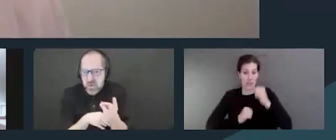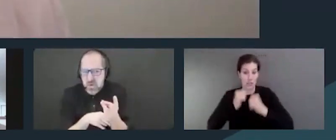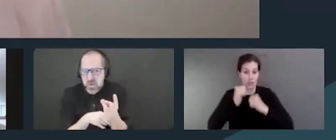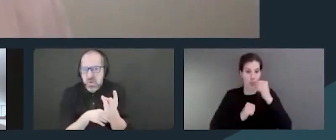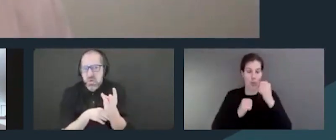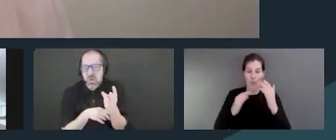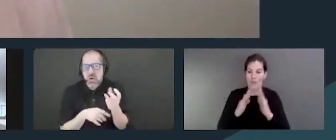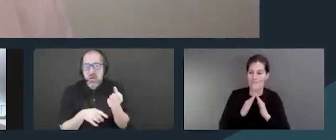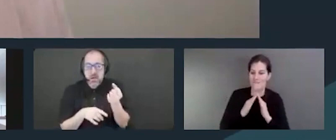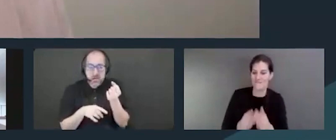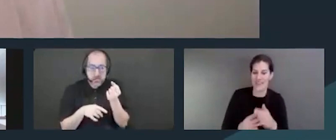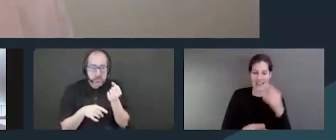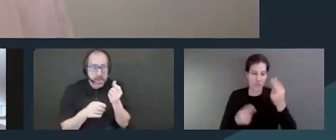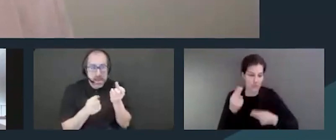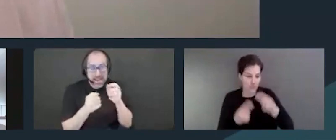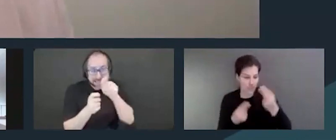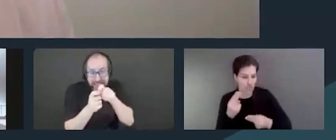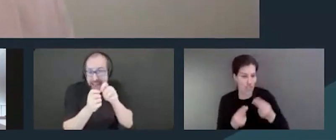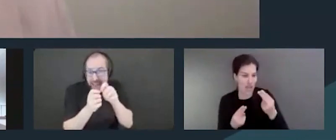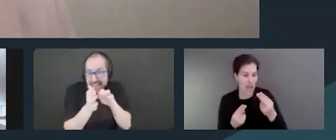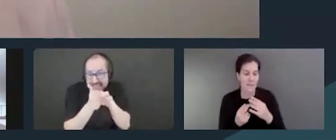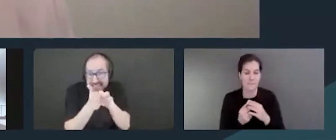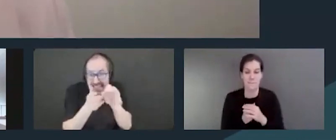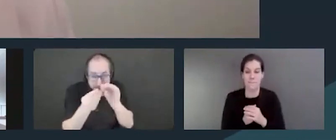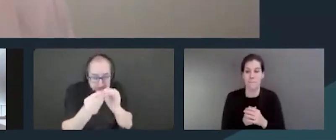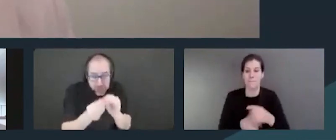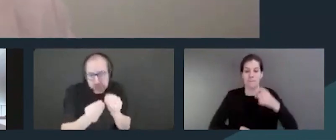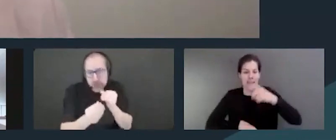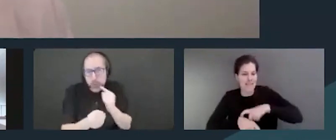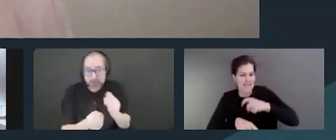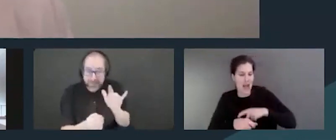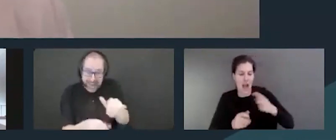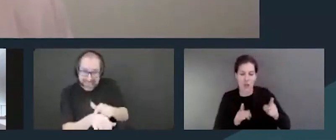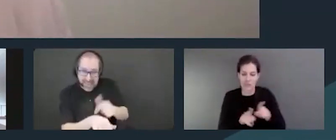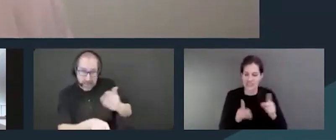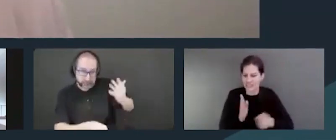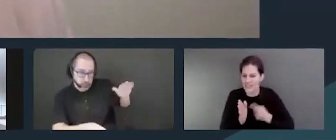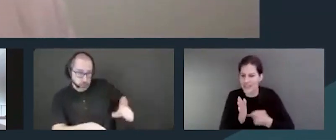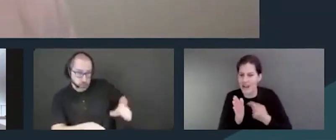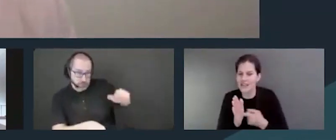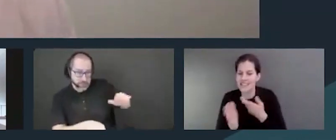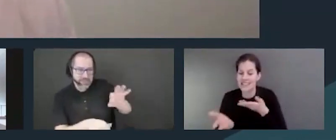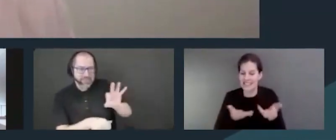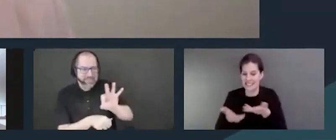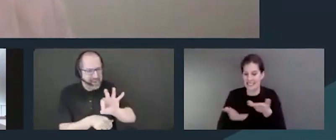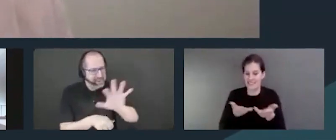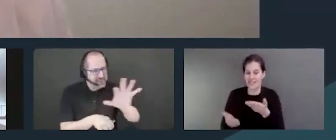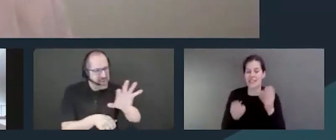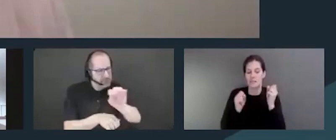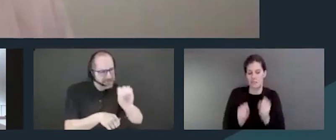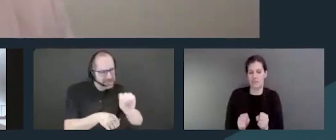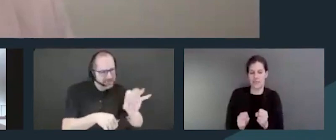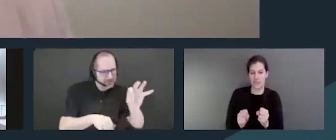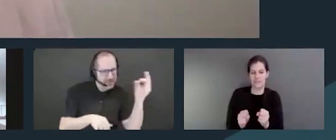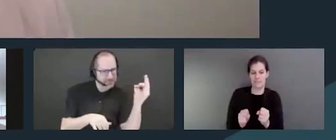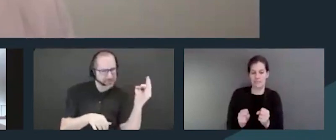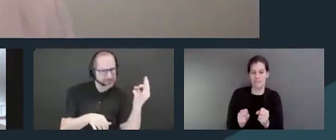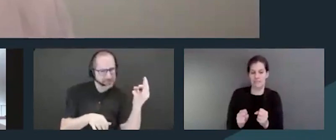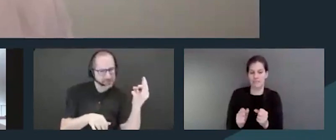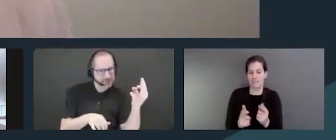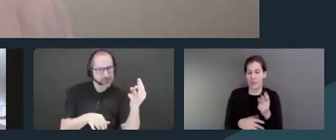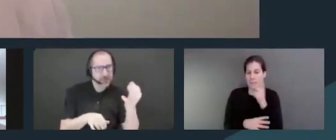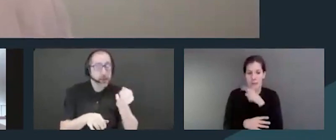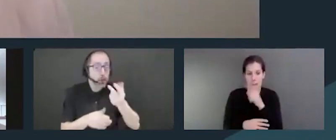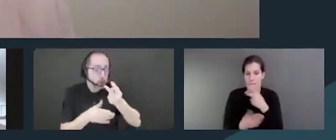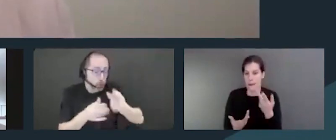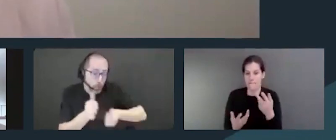dire que à ce moment-là, la population francophone représentait 95%, quand bien même il y avait la